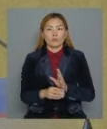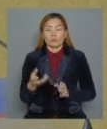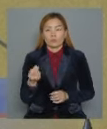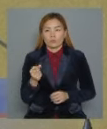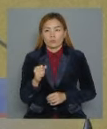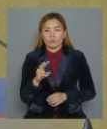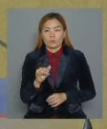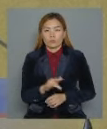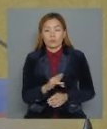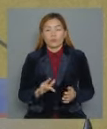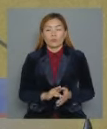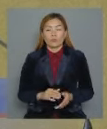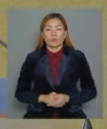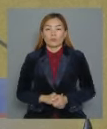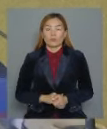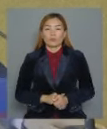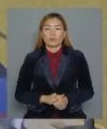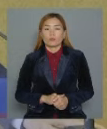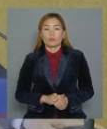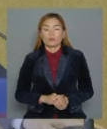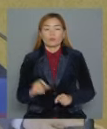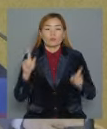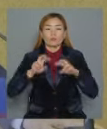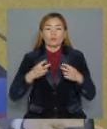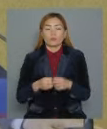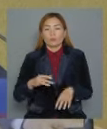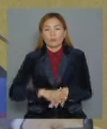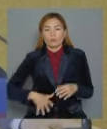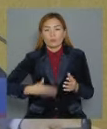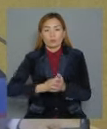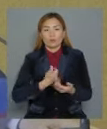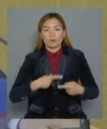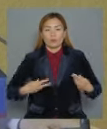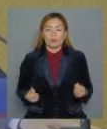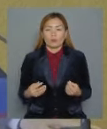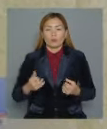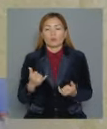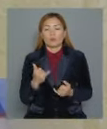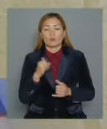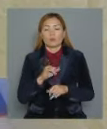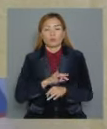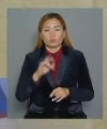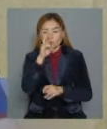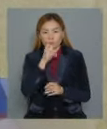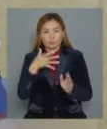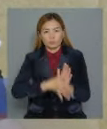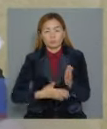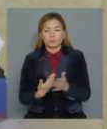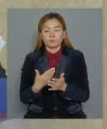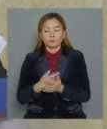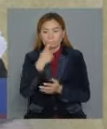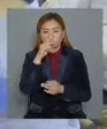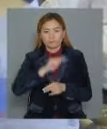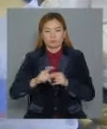қаласы жоқ. Оғалайсыз. Кеңес мүшелері бюджеттен бөлінген кейбір қаражаттың қайда жұмсалғанын түсінбеді. Мәселен, былтыр